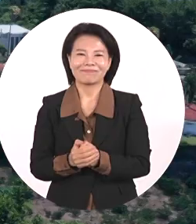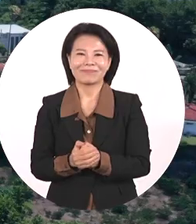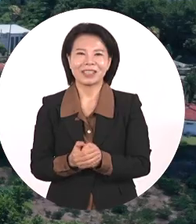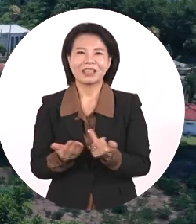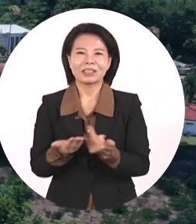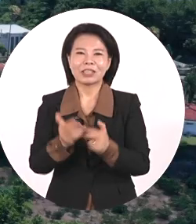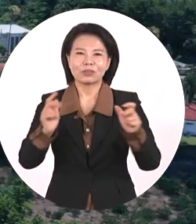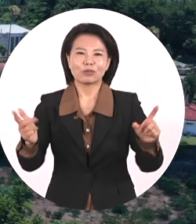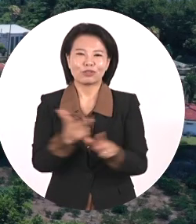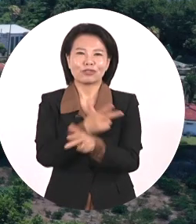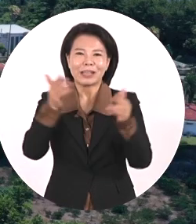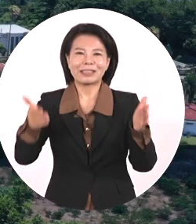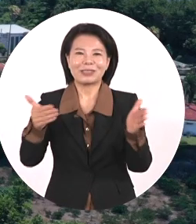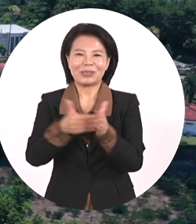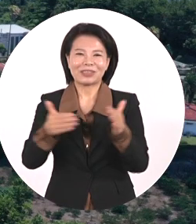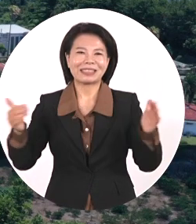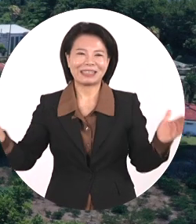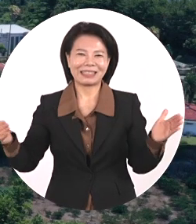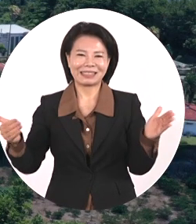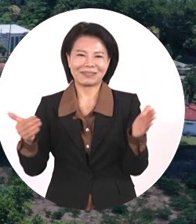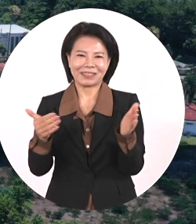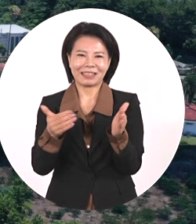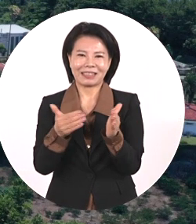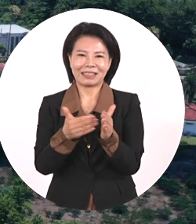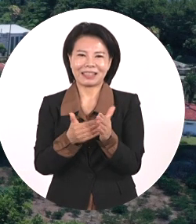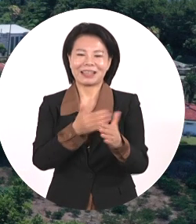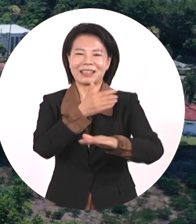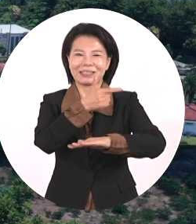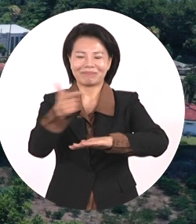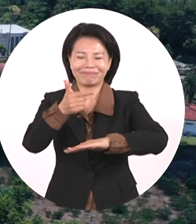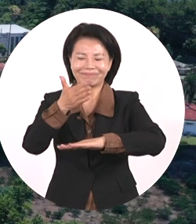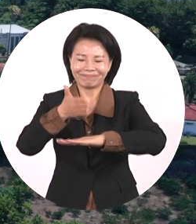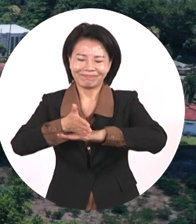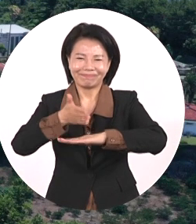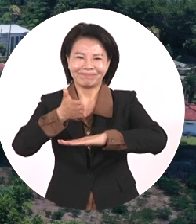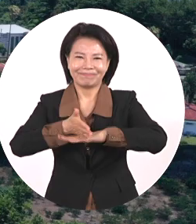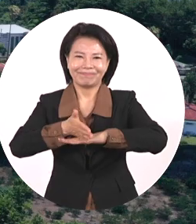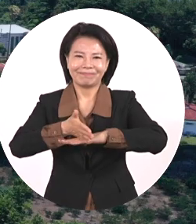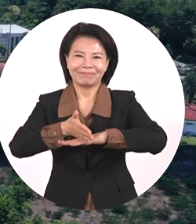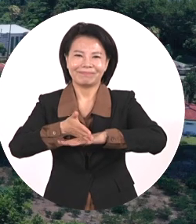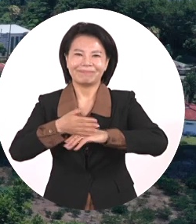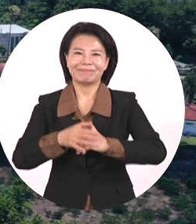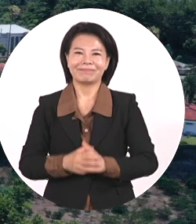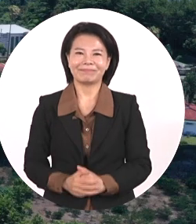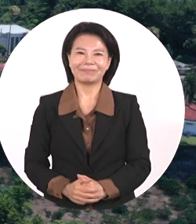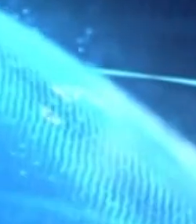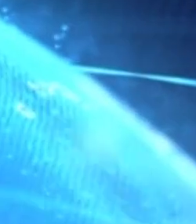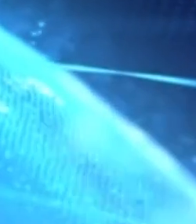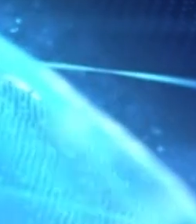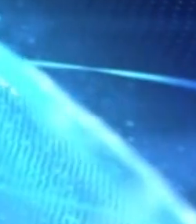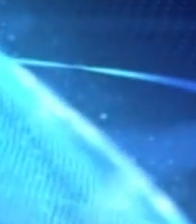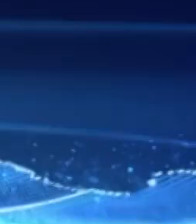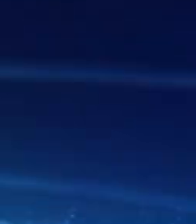입장입니다. 지금까지 위클리 제주였습니다. 시청해주셔서 감사합니다.